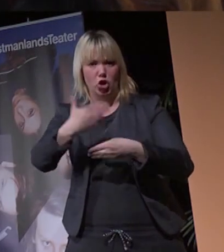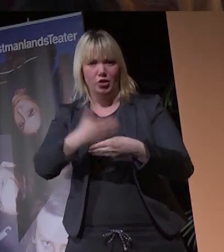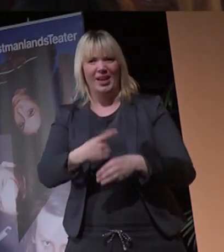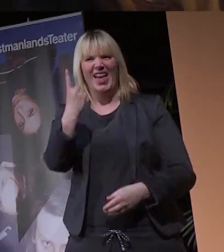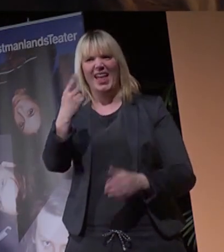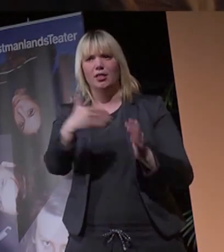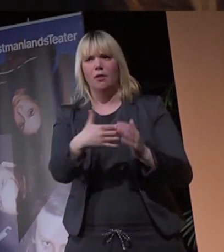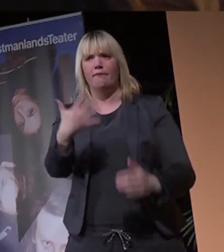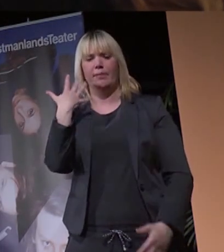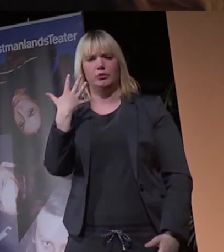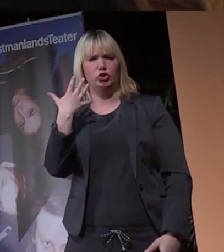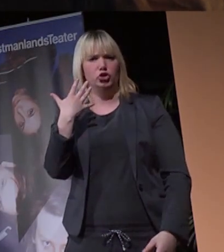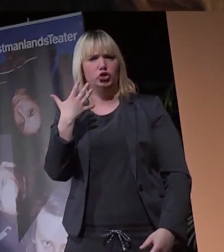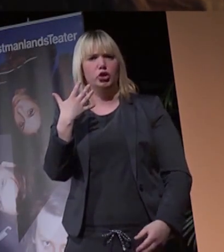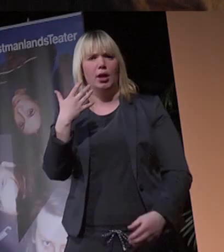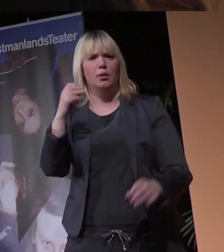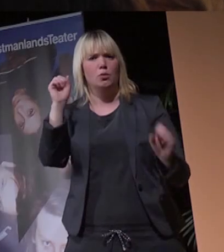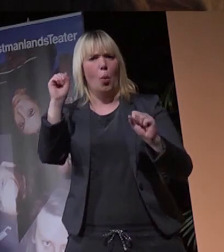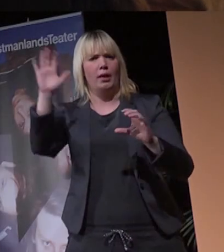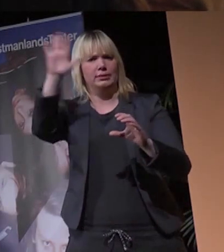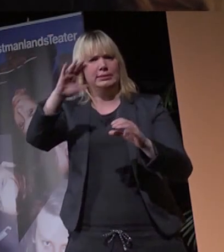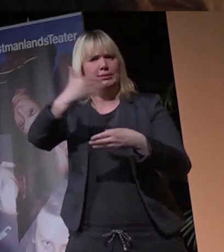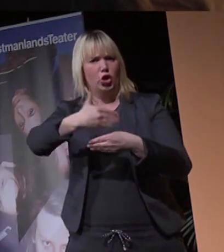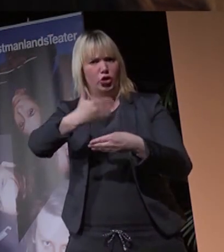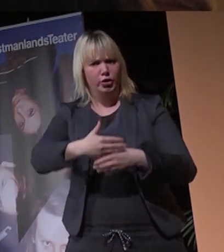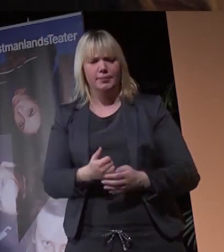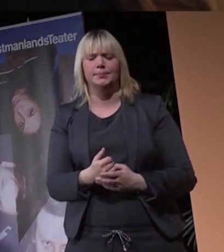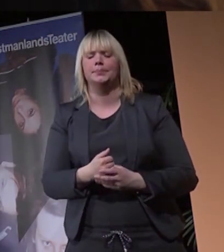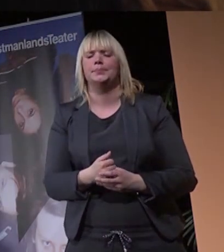kulturen är ett bra område eftersom det rör sig om så små volymer. Ja.